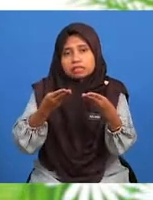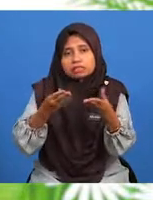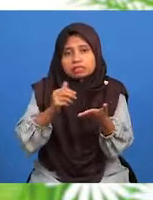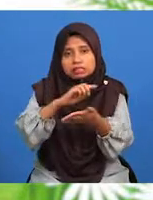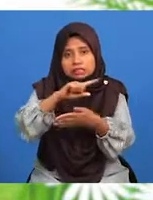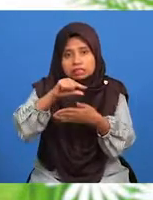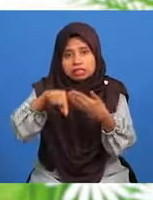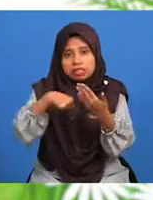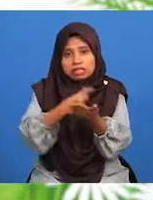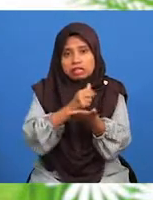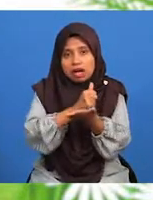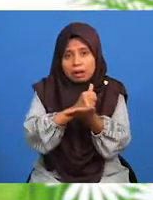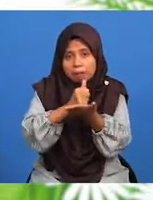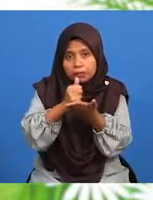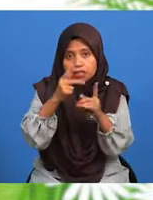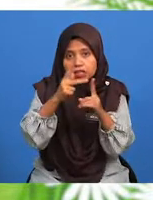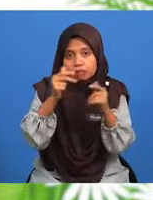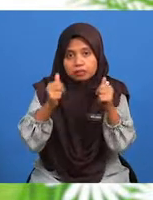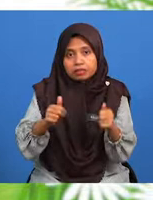amanah kepada ahlinya.